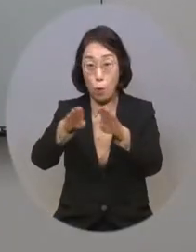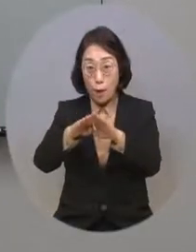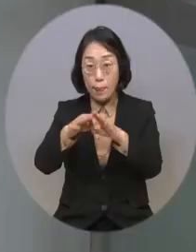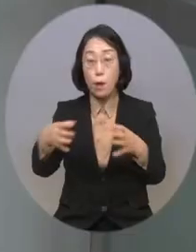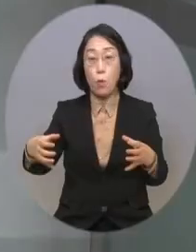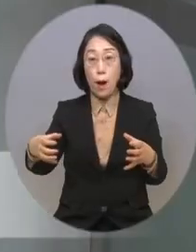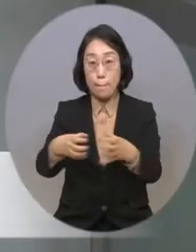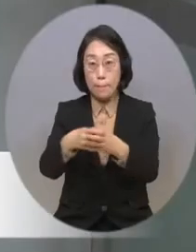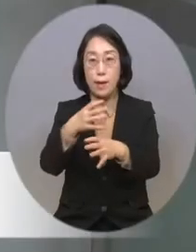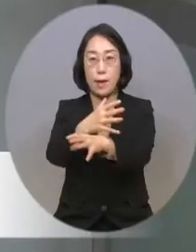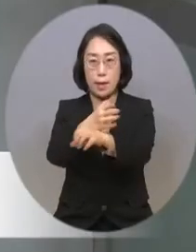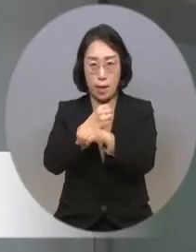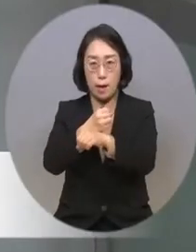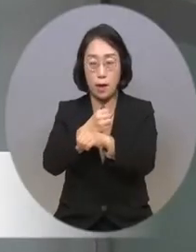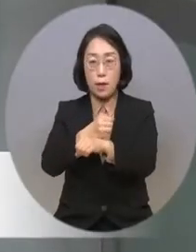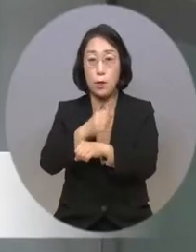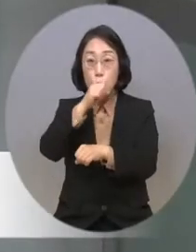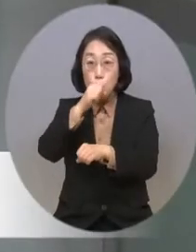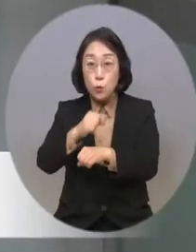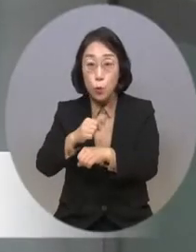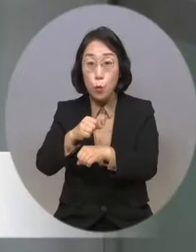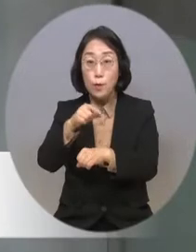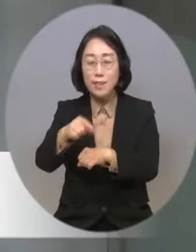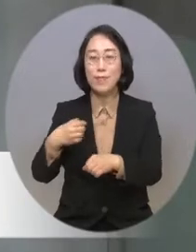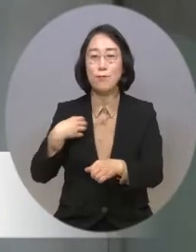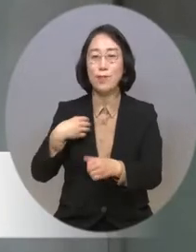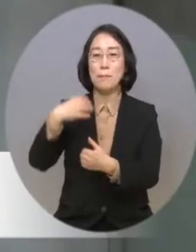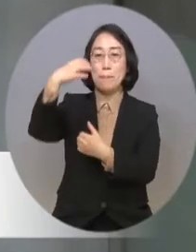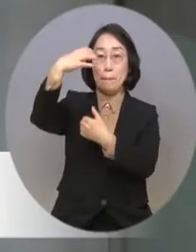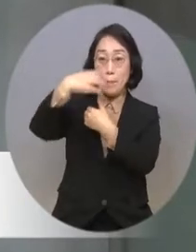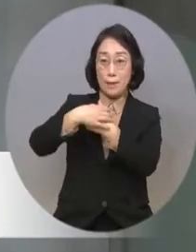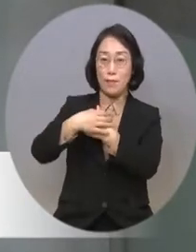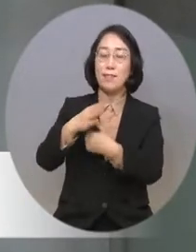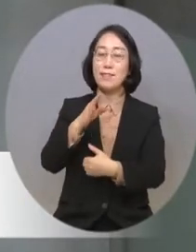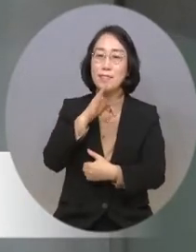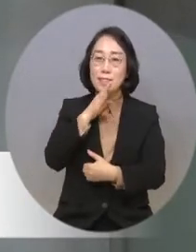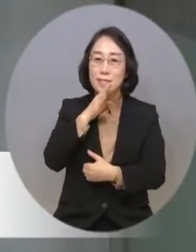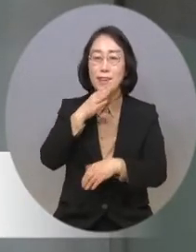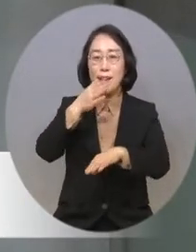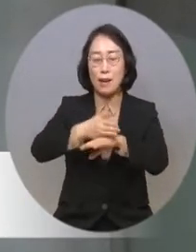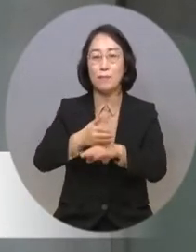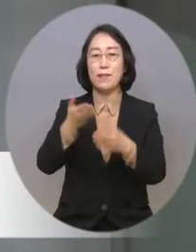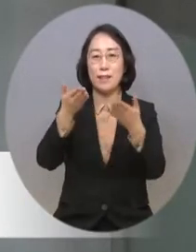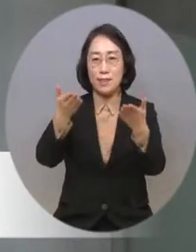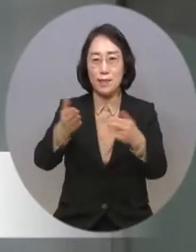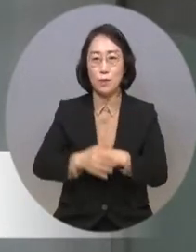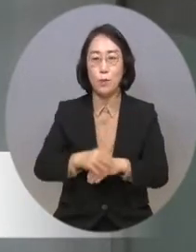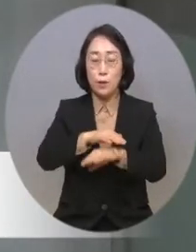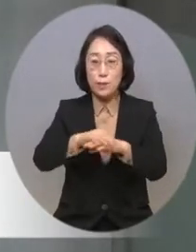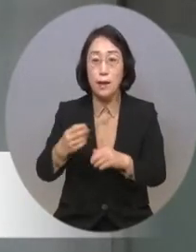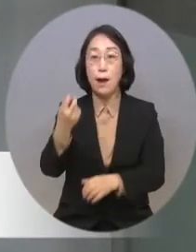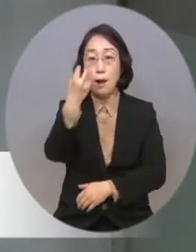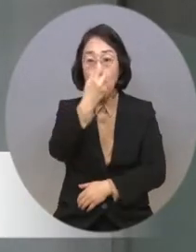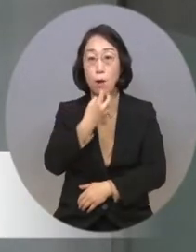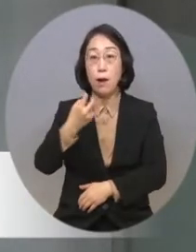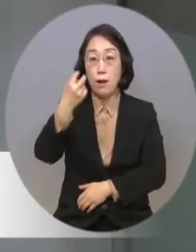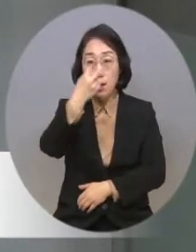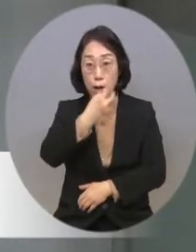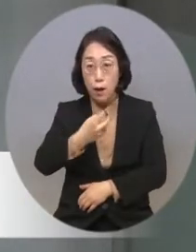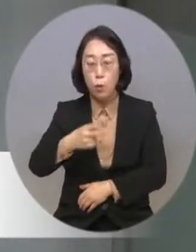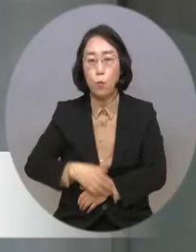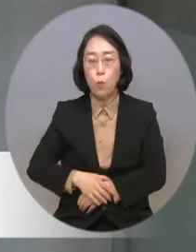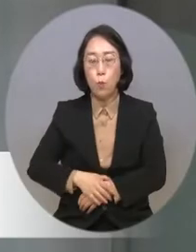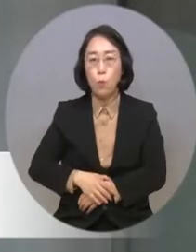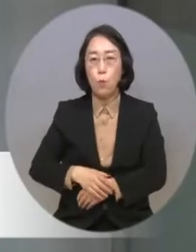맺었습니다. 이 좋은 일을 저희 복지관에서 하게 되어서 진심으로 감사드리고 잘 관리하고 그